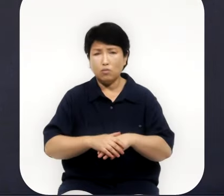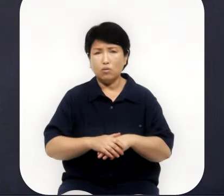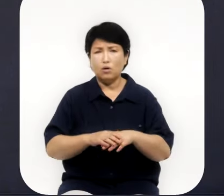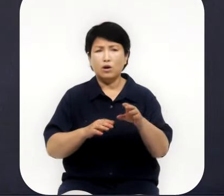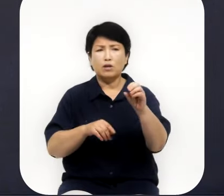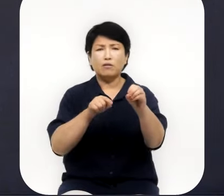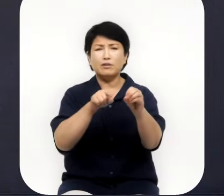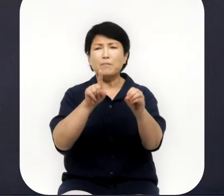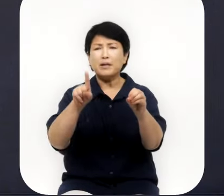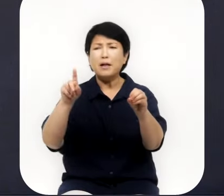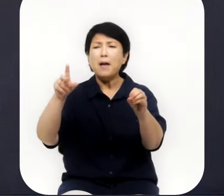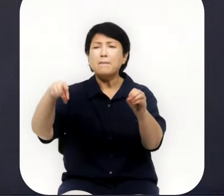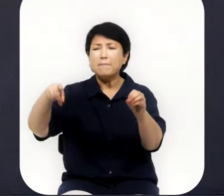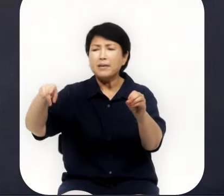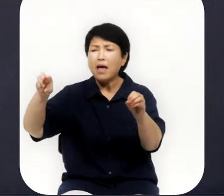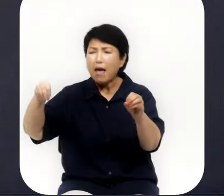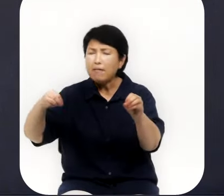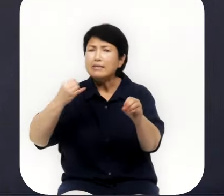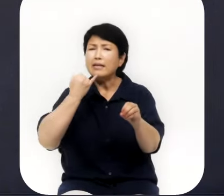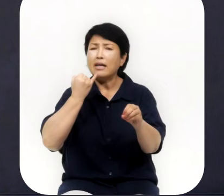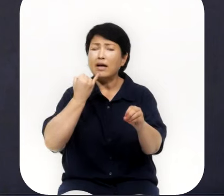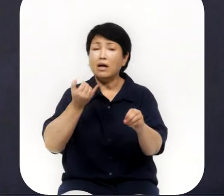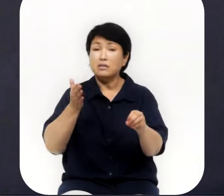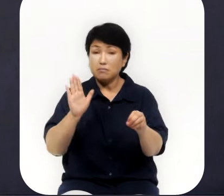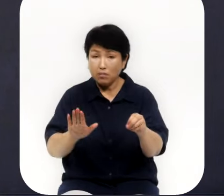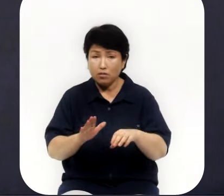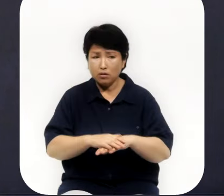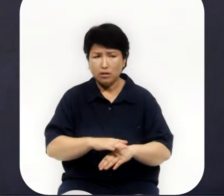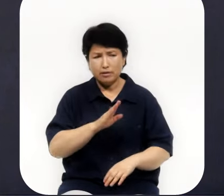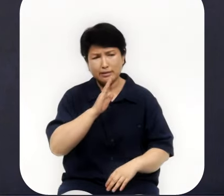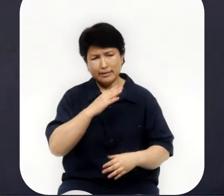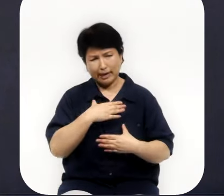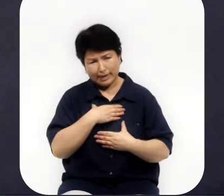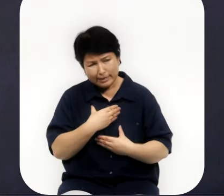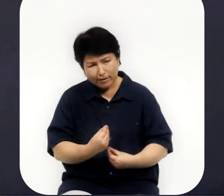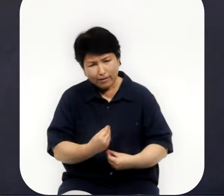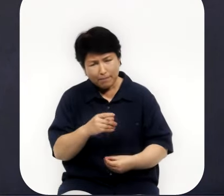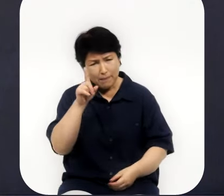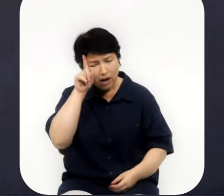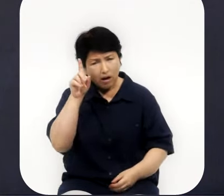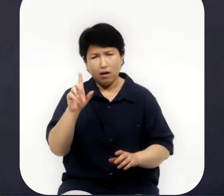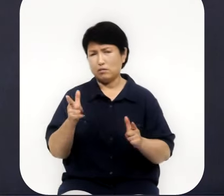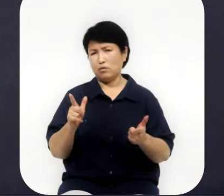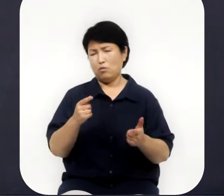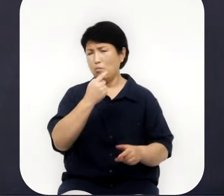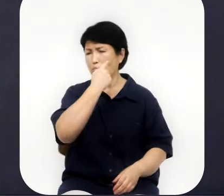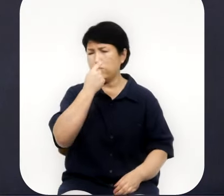0.1ppm까지는 괜찮다고 한다고 해서 그게 정말 안전하다는 보장은 없잖아요.